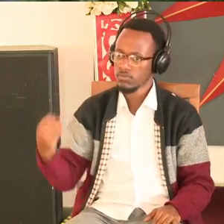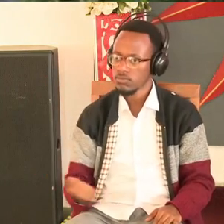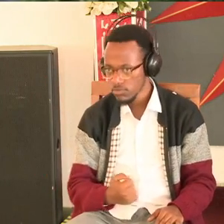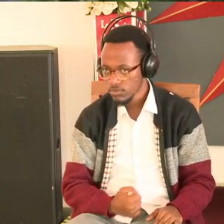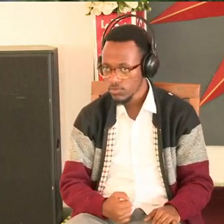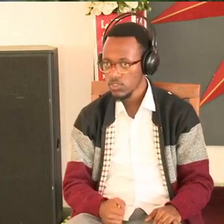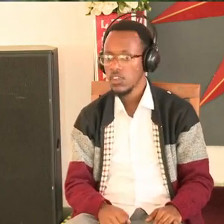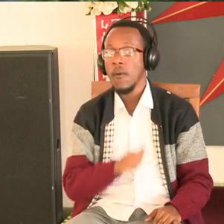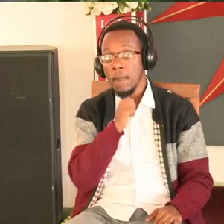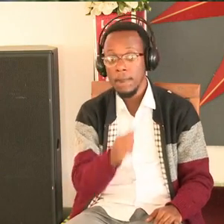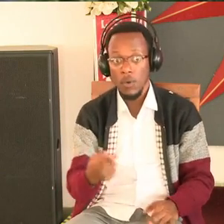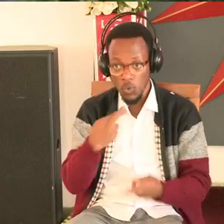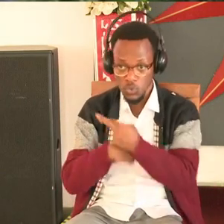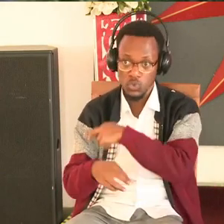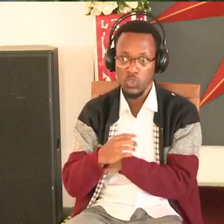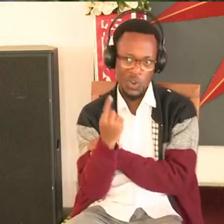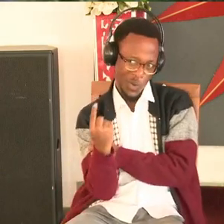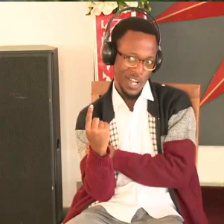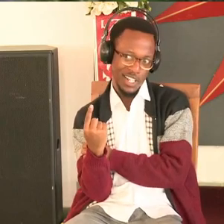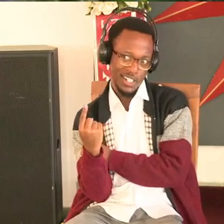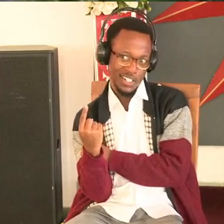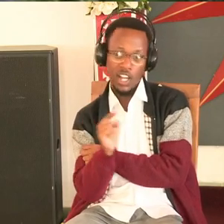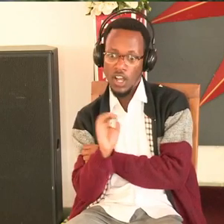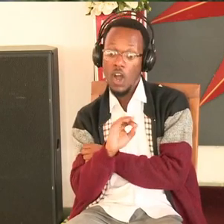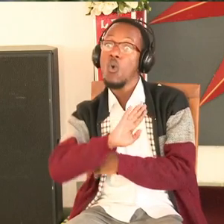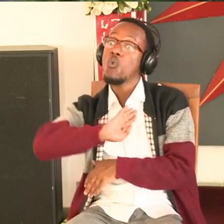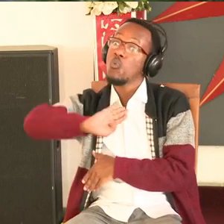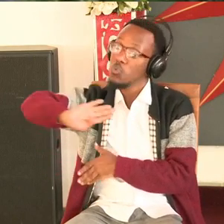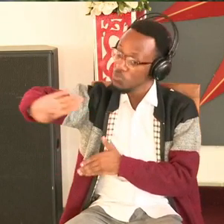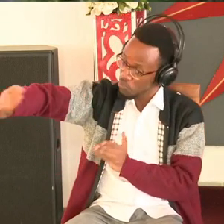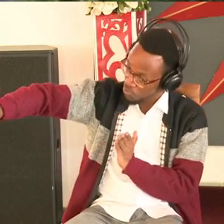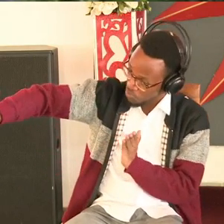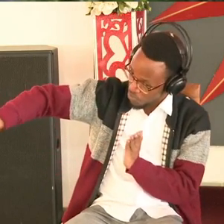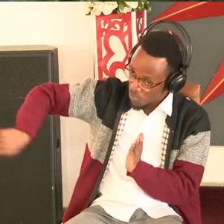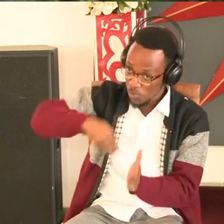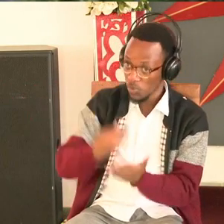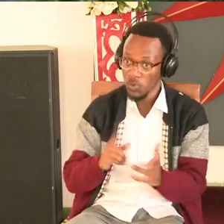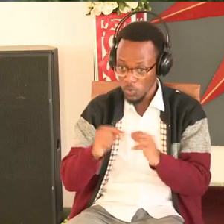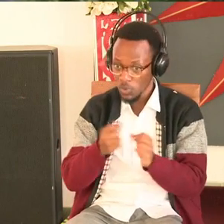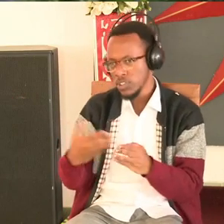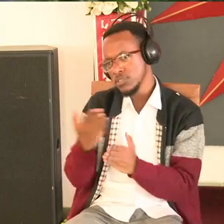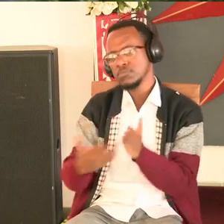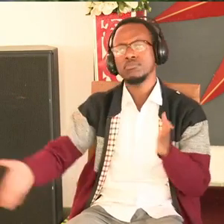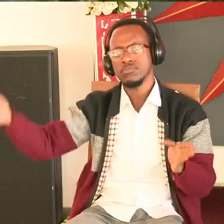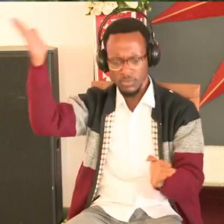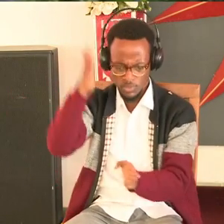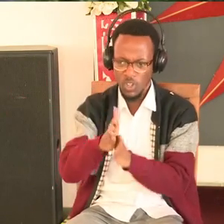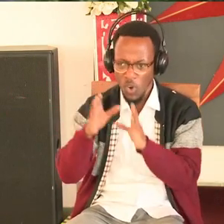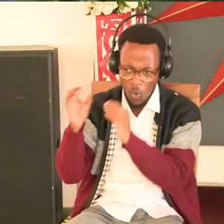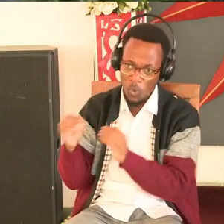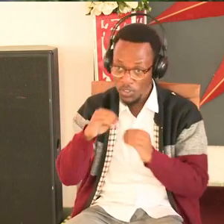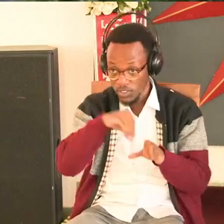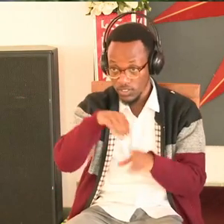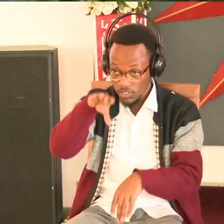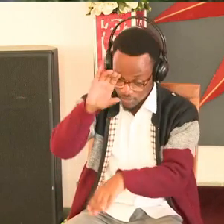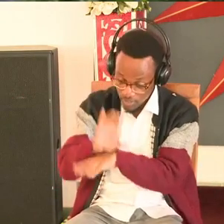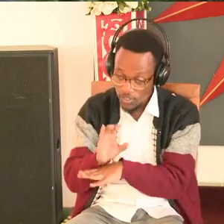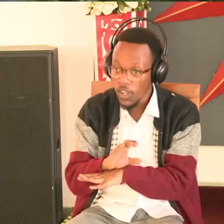rwose byose atari ukugarura ikintu kimwe ahubwo akagarura ibintu byose akabishyira muri gahunda mu itorero